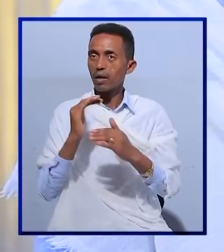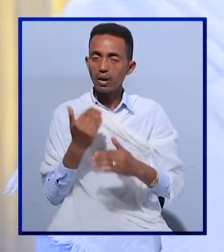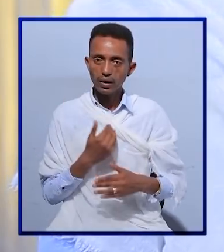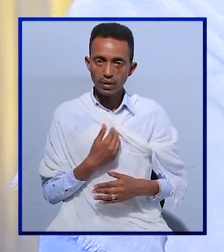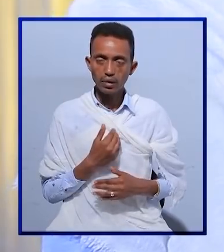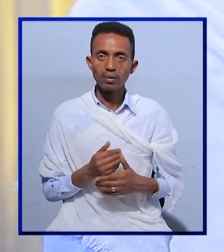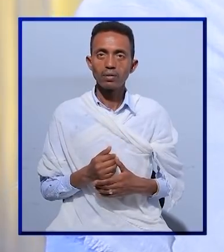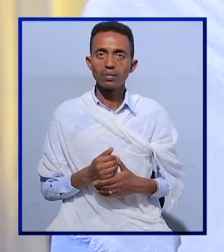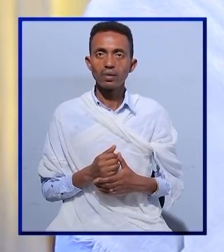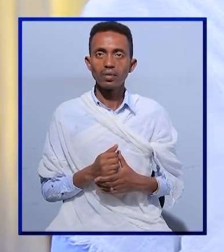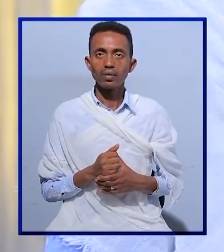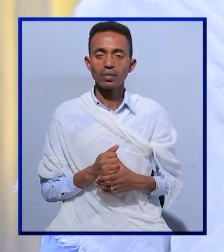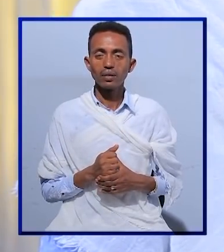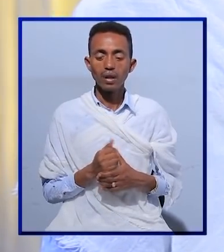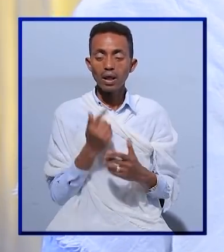እግዚአብሔር አምላካችን